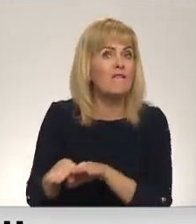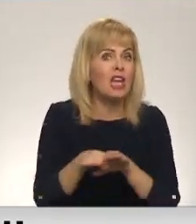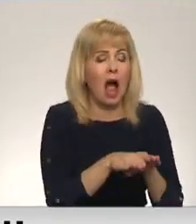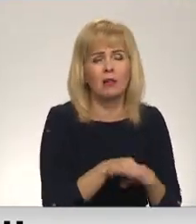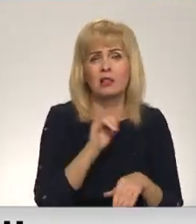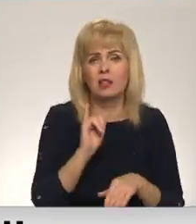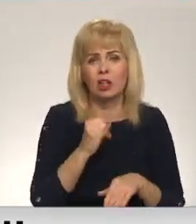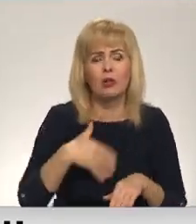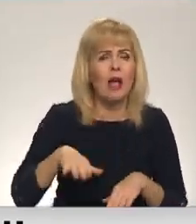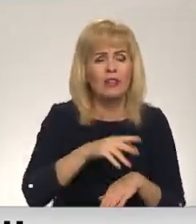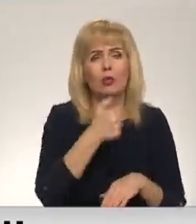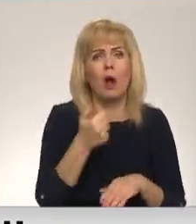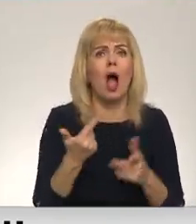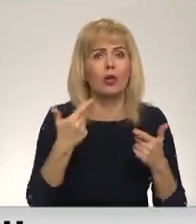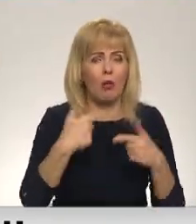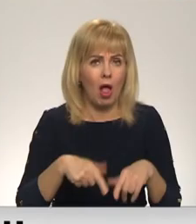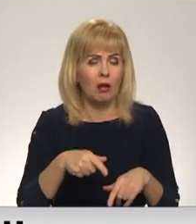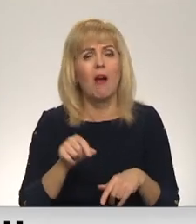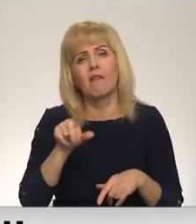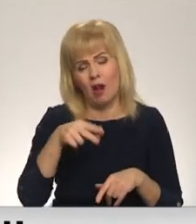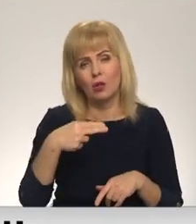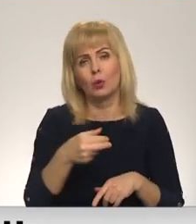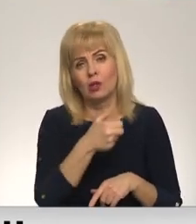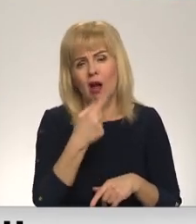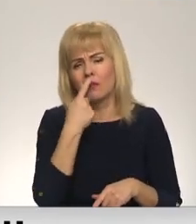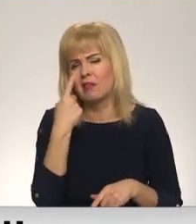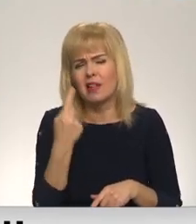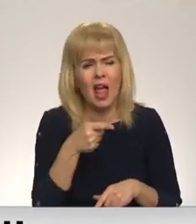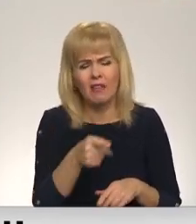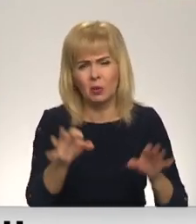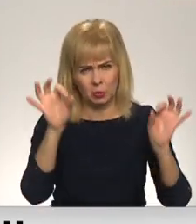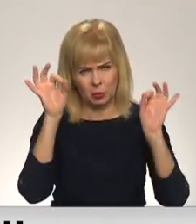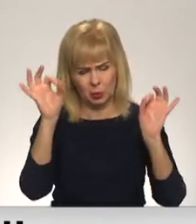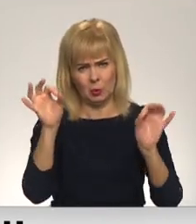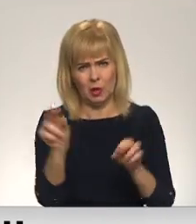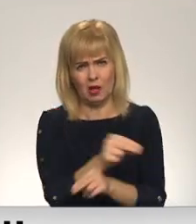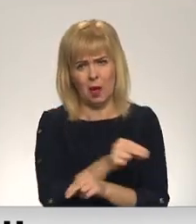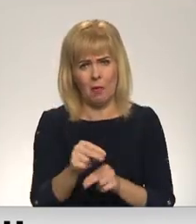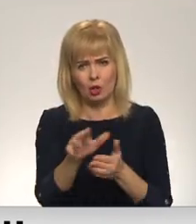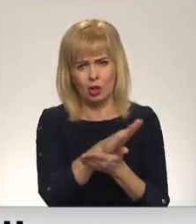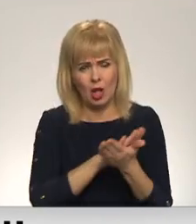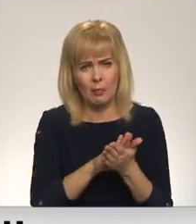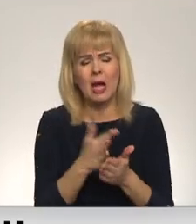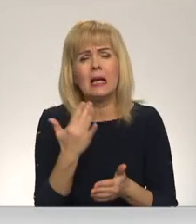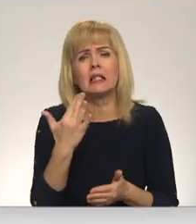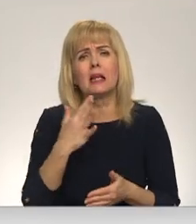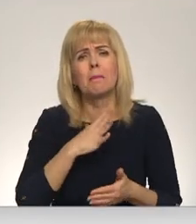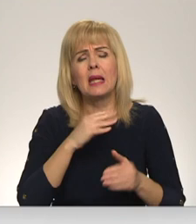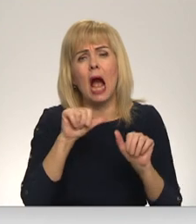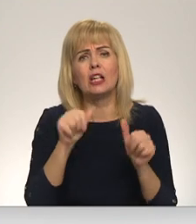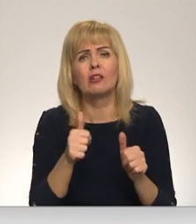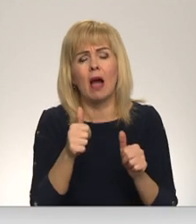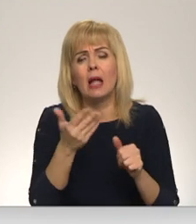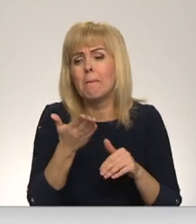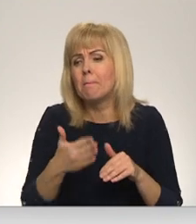slikts visos gadlaikos. Vairāk jau kā 20 gadus te neviens remonts nav tiem ceļiem bijis. Tikai tik, cik, kad izveidojās